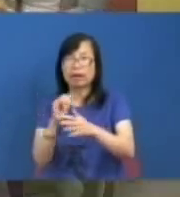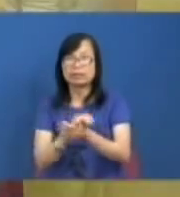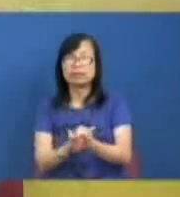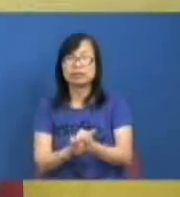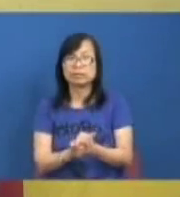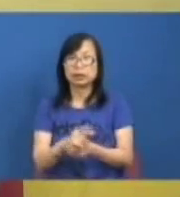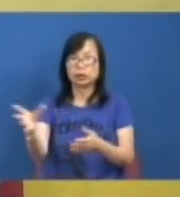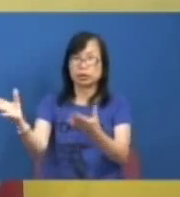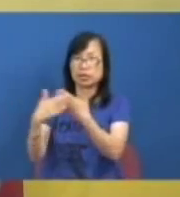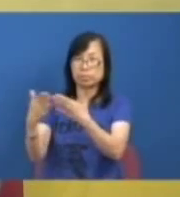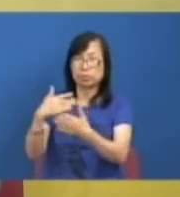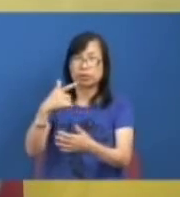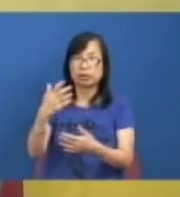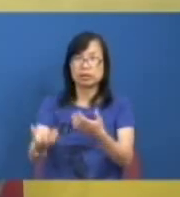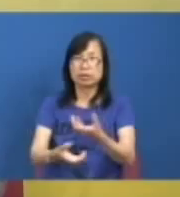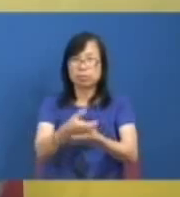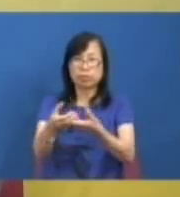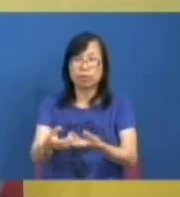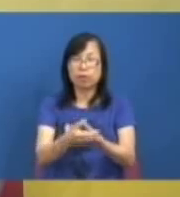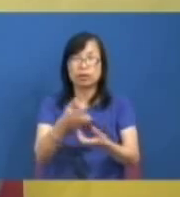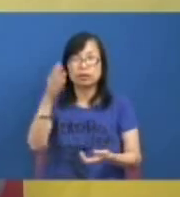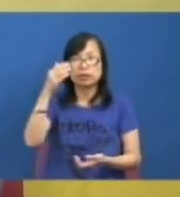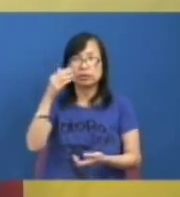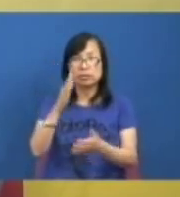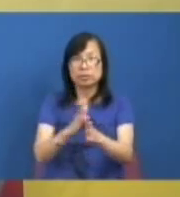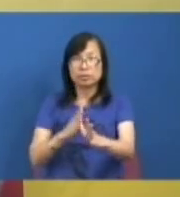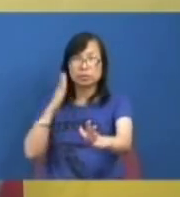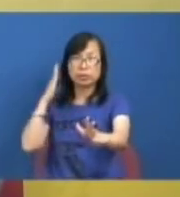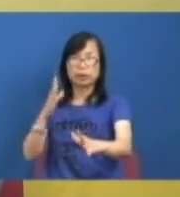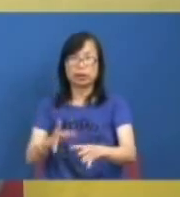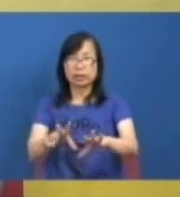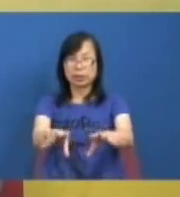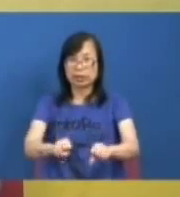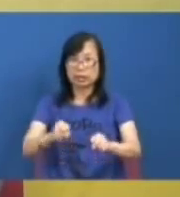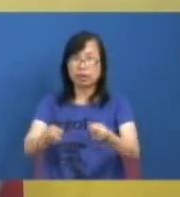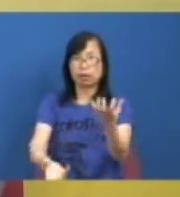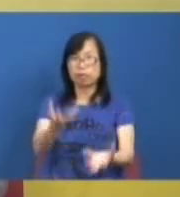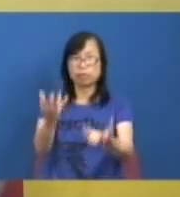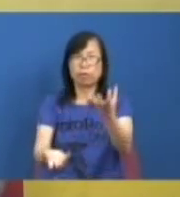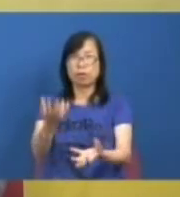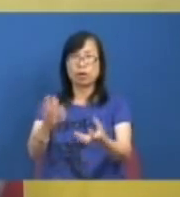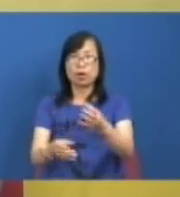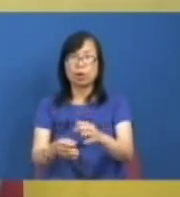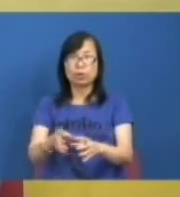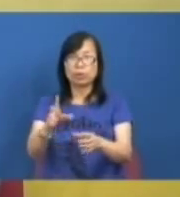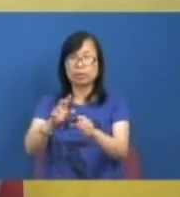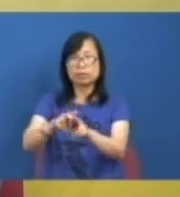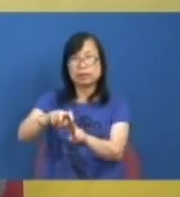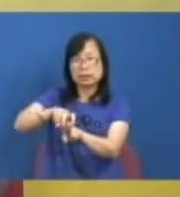多消防嗰、那個隊伍咧，你理解到其實。他哋救火咧，頂曬籠啊！雲梯道幾多樓啊？